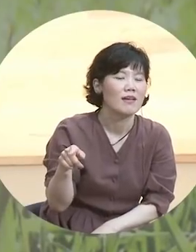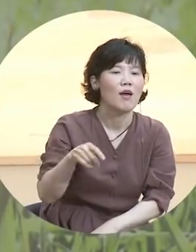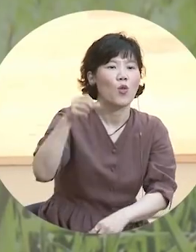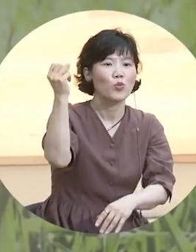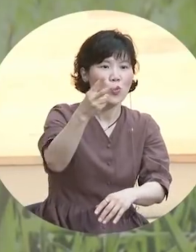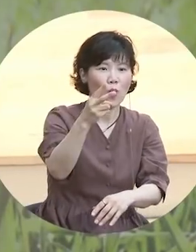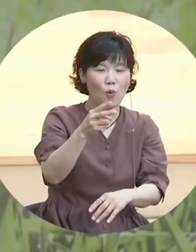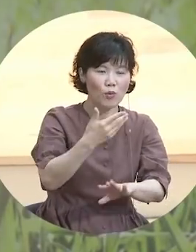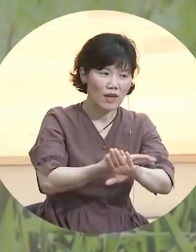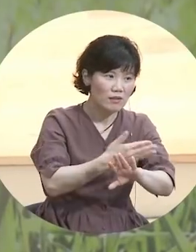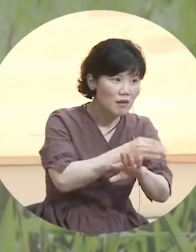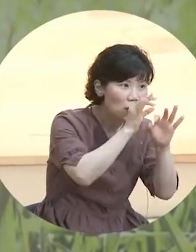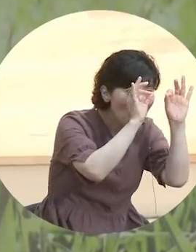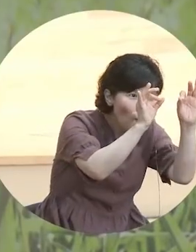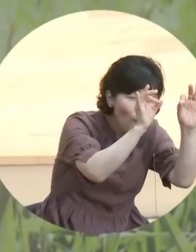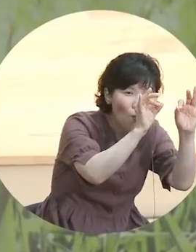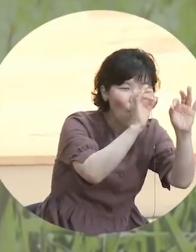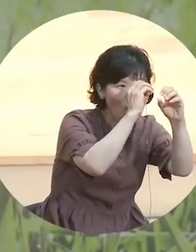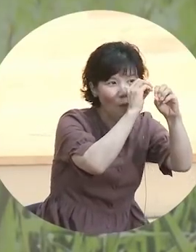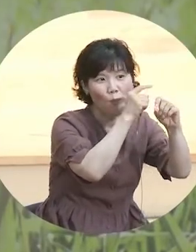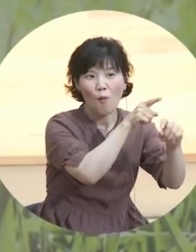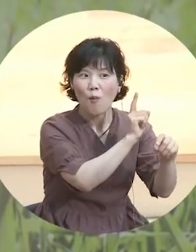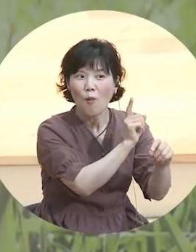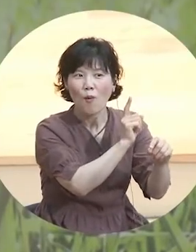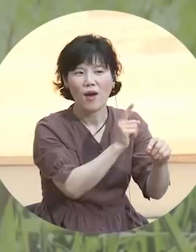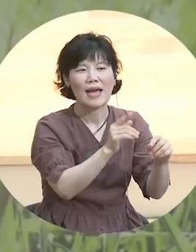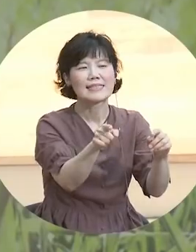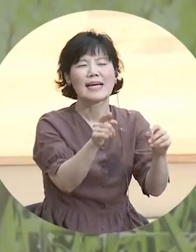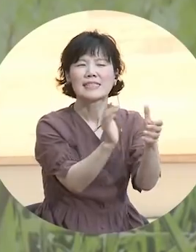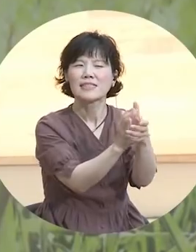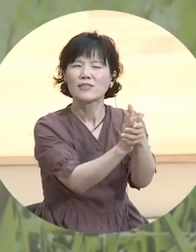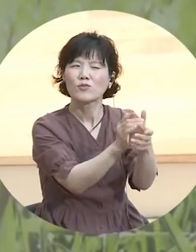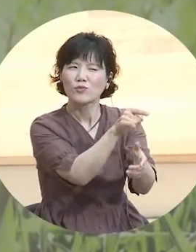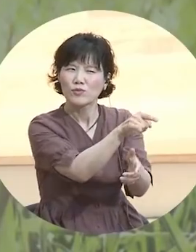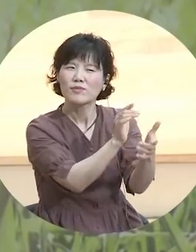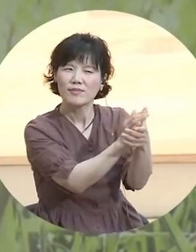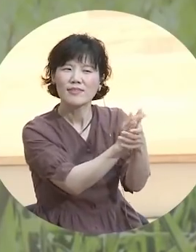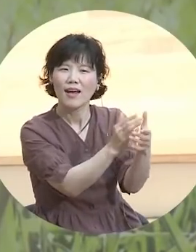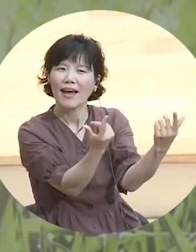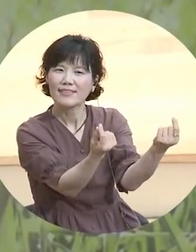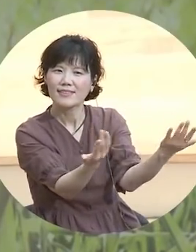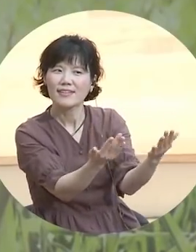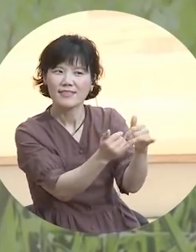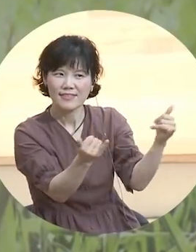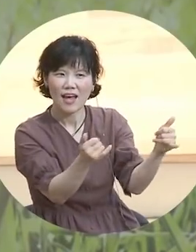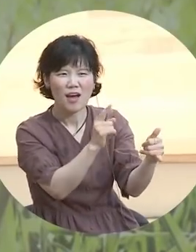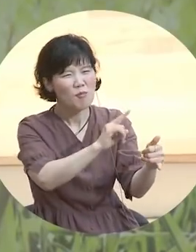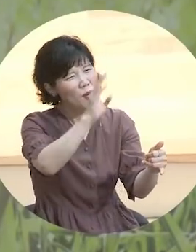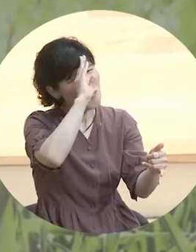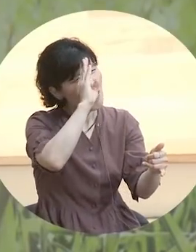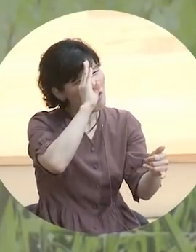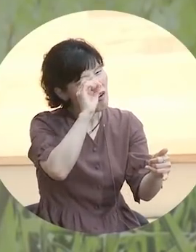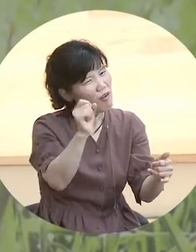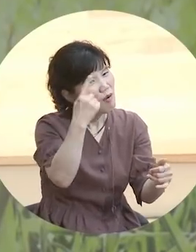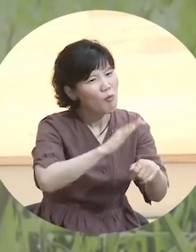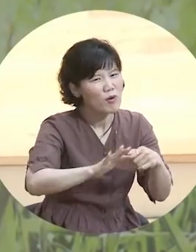또 한쪽에 보니까 야, 이번에는 이 자기 동료로 보이는데 뭐 풍토병 때문에 그런지 몰라도 열이 펄펄